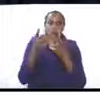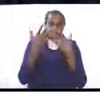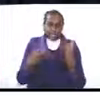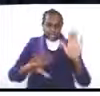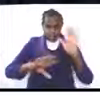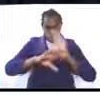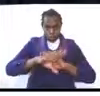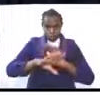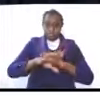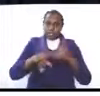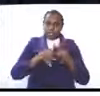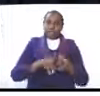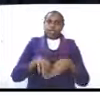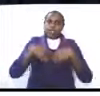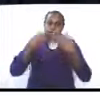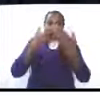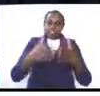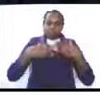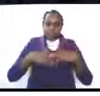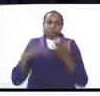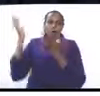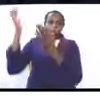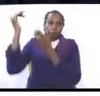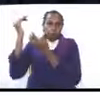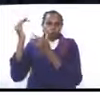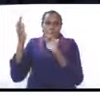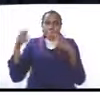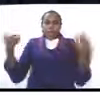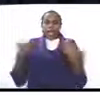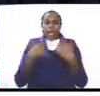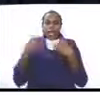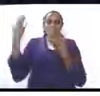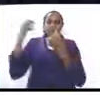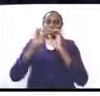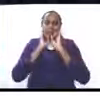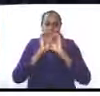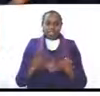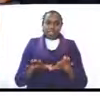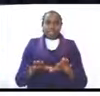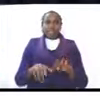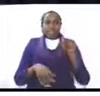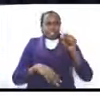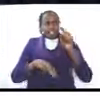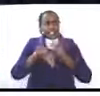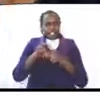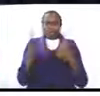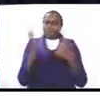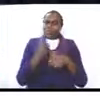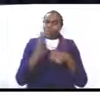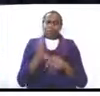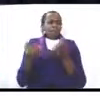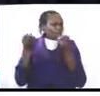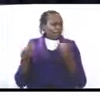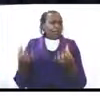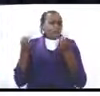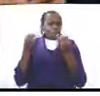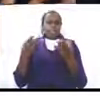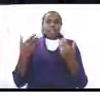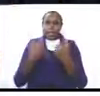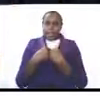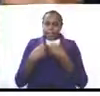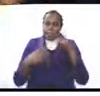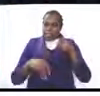mazuri na kupatia watu tumaini ambapo hakuna tumaini. Wakati huu kunazo changamoto mingi. Wakati